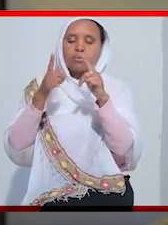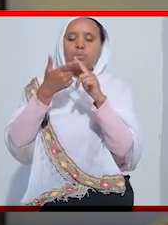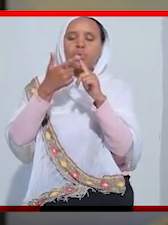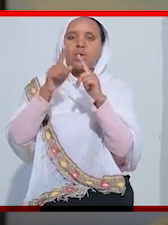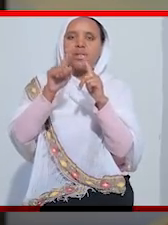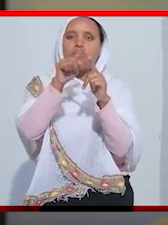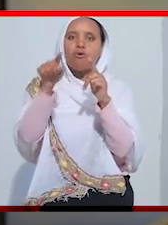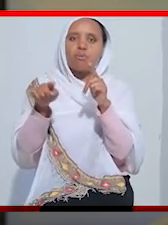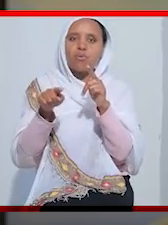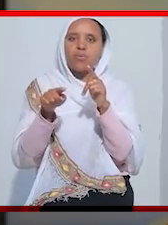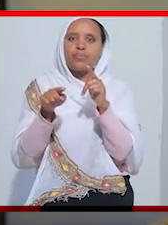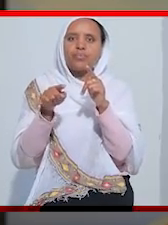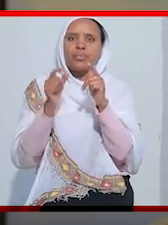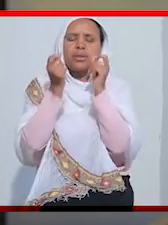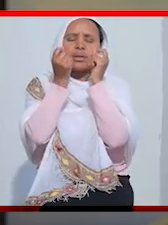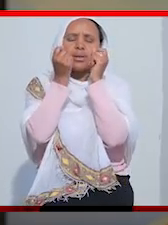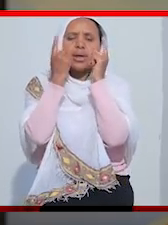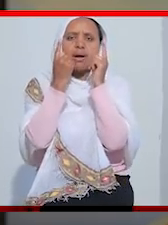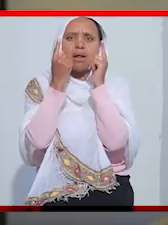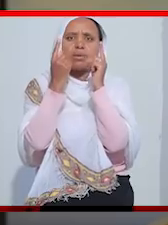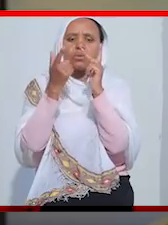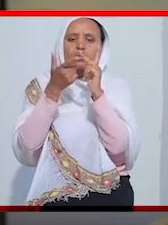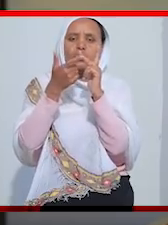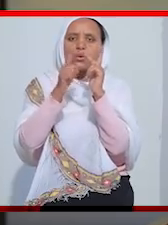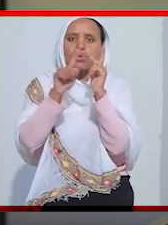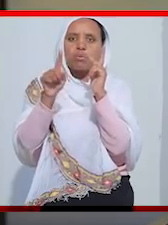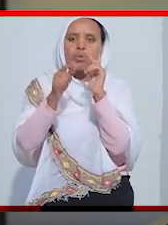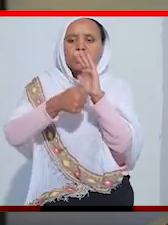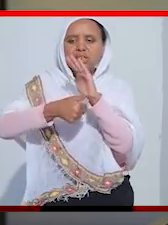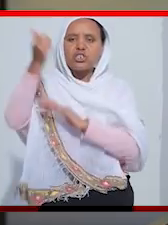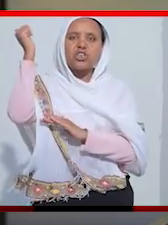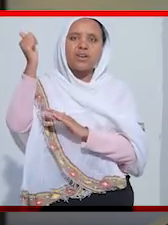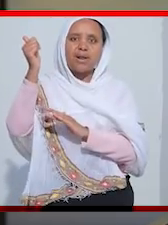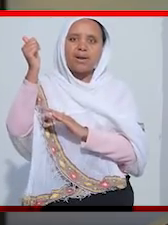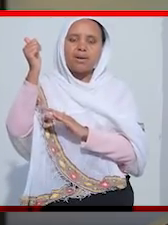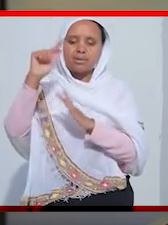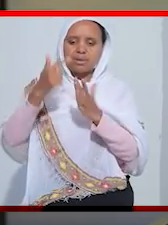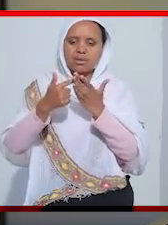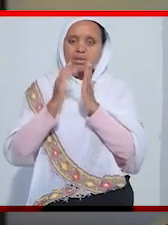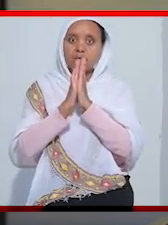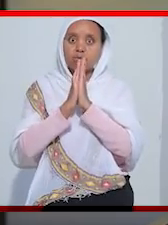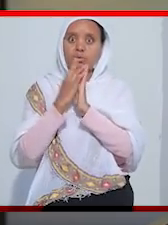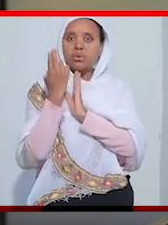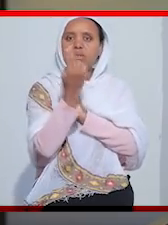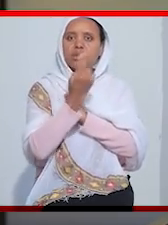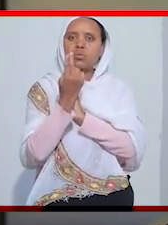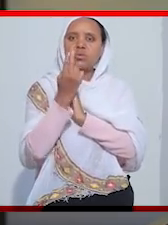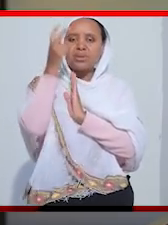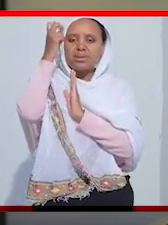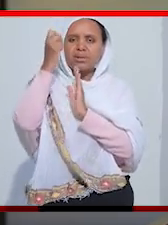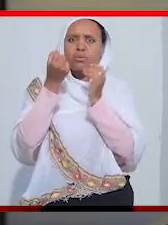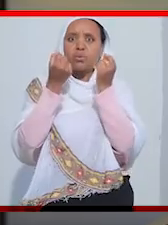ያውቃል ሁለተኛ ደግሞ ይነቃል ሶስተኛው ይሸሻል ስለዚህ የጸሎት